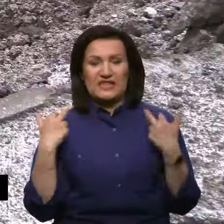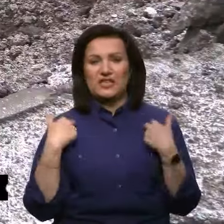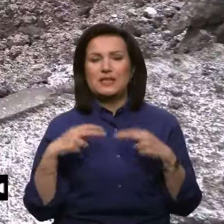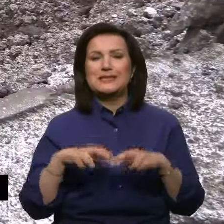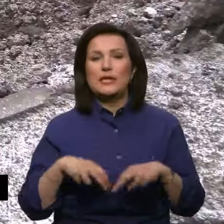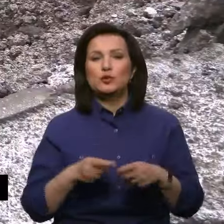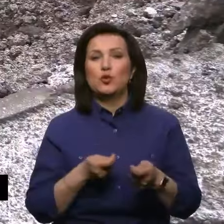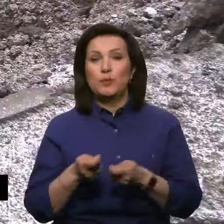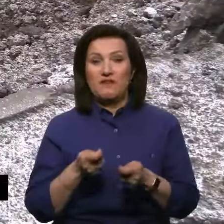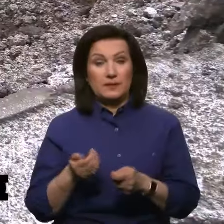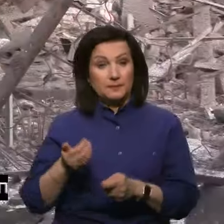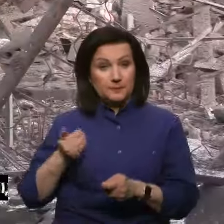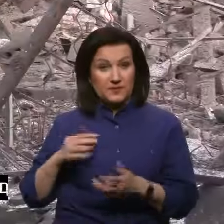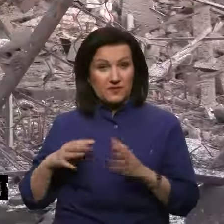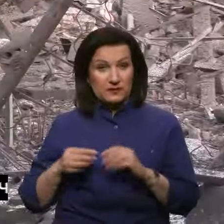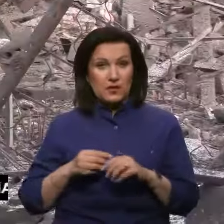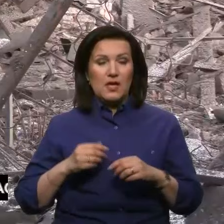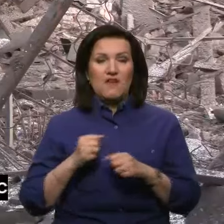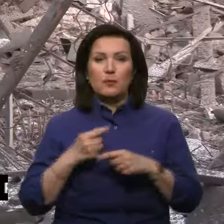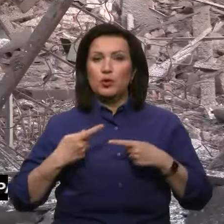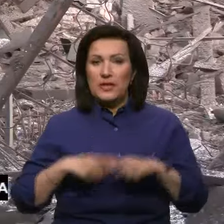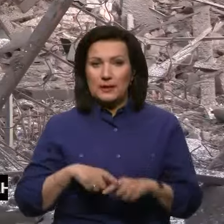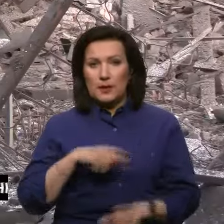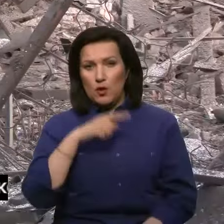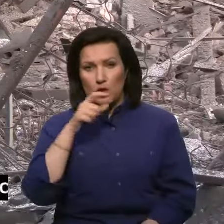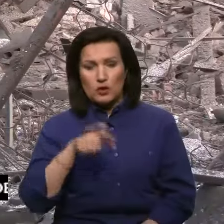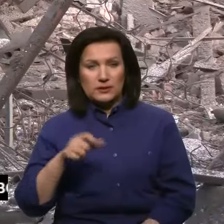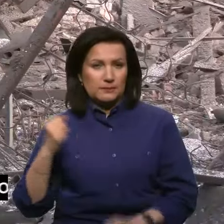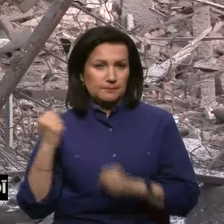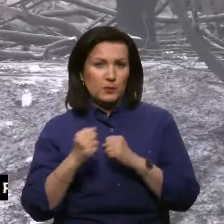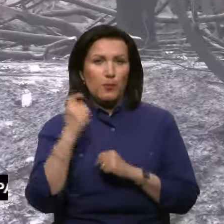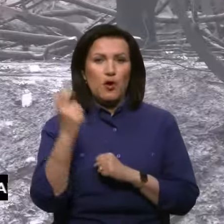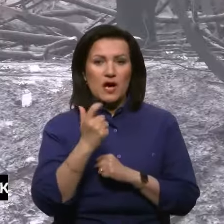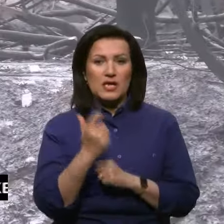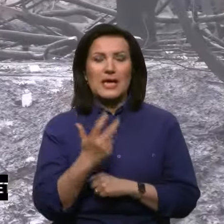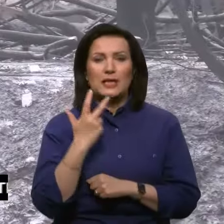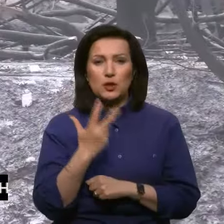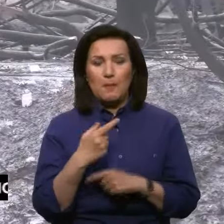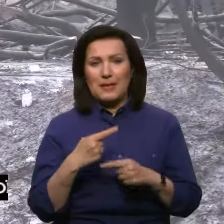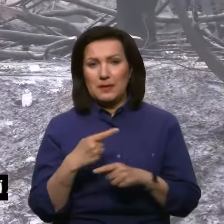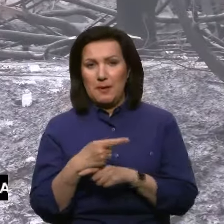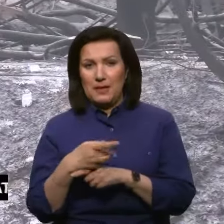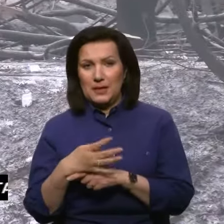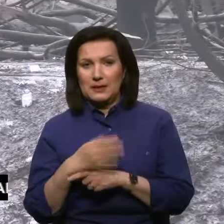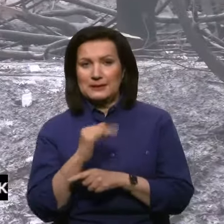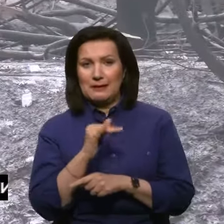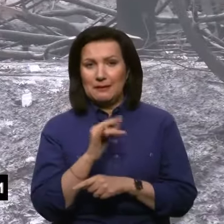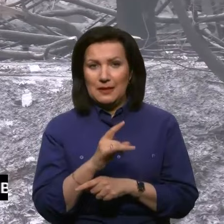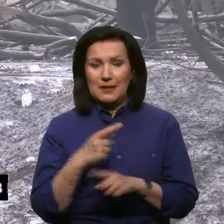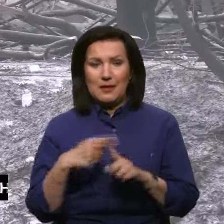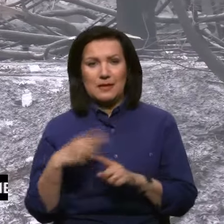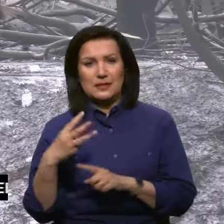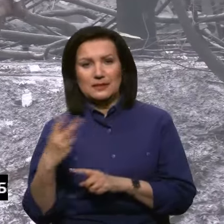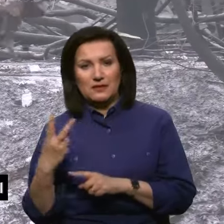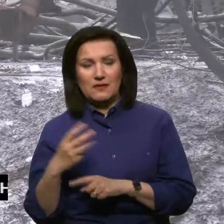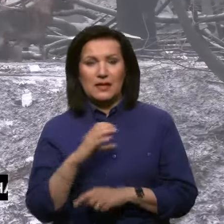управління Болвінов, за попередніми висновками вибухотехніків, росіяни завдали ударів по Харкову трьома типами ракет – «Іскандер»,